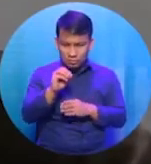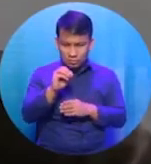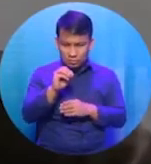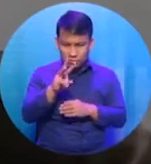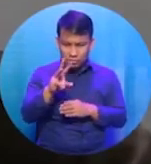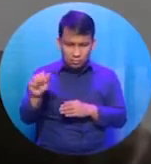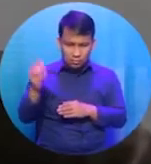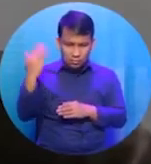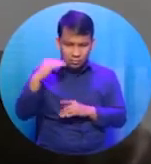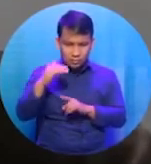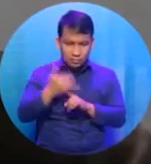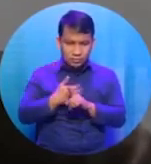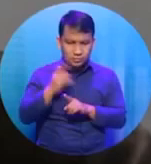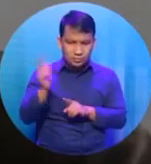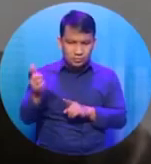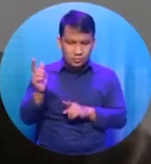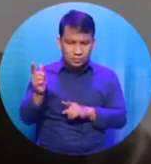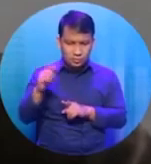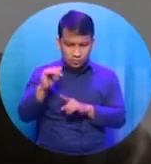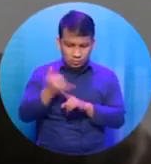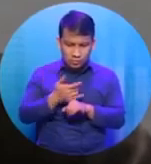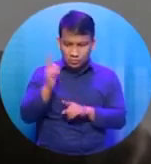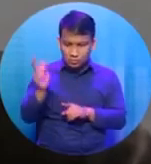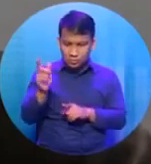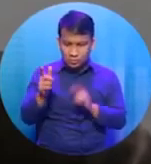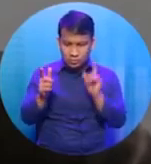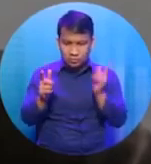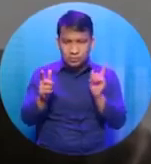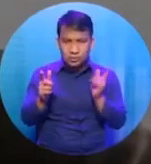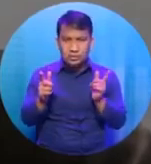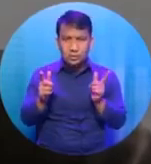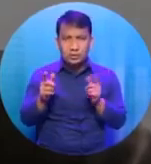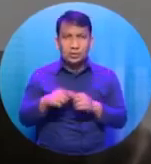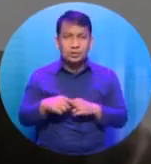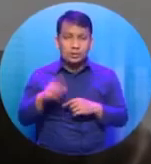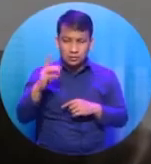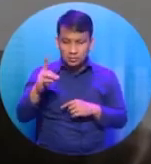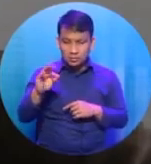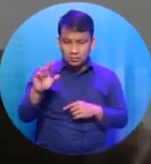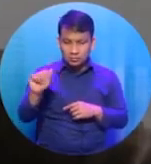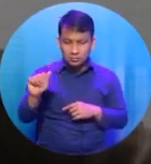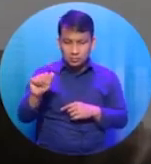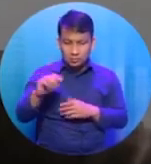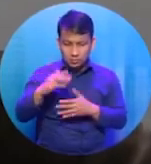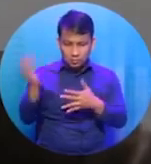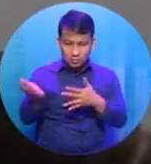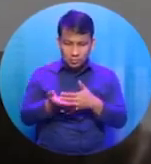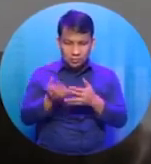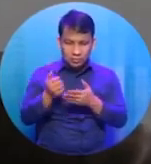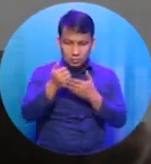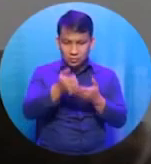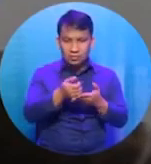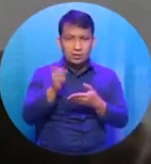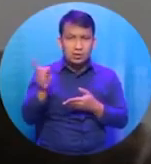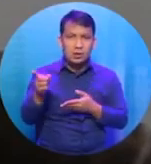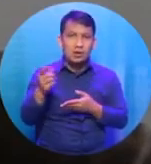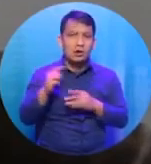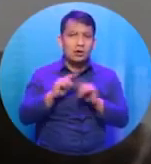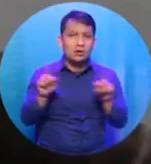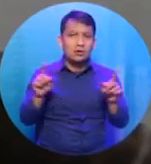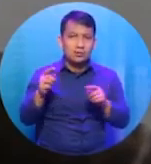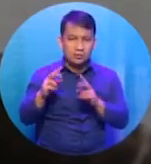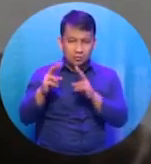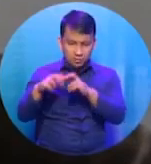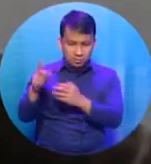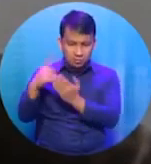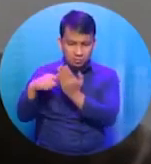noong January 2020 po. Yes, sir. And then, sa DFA din po, nag-file na rin po ako ng repatriation. Kaya lang po, every